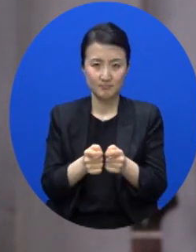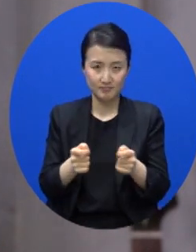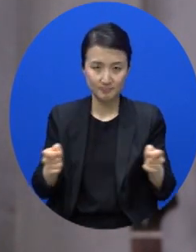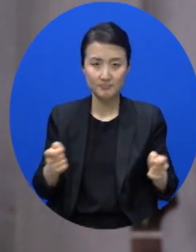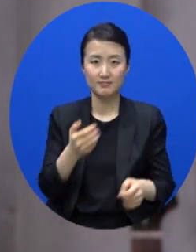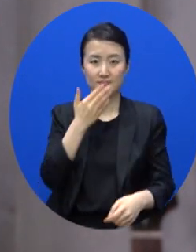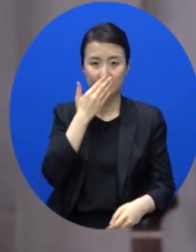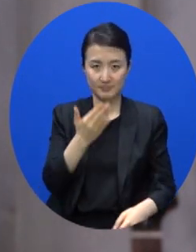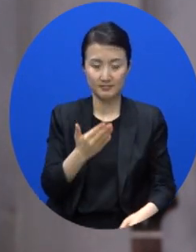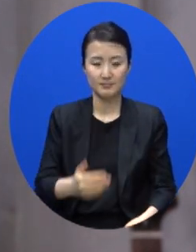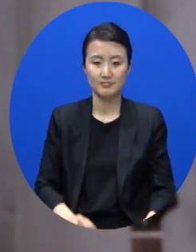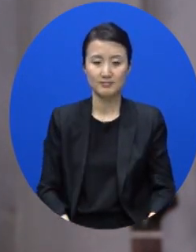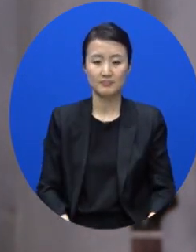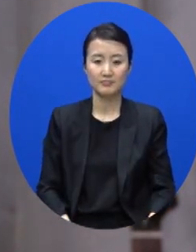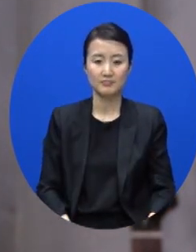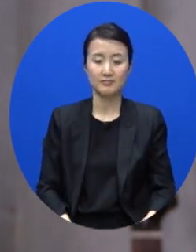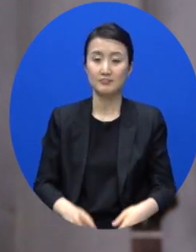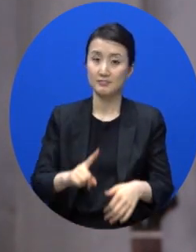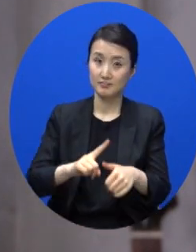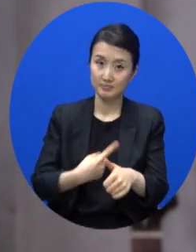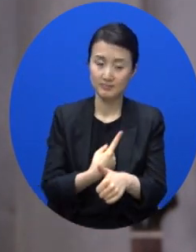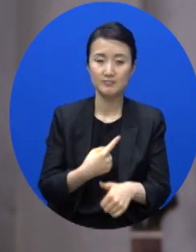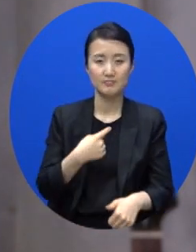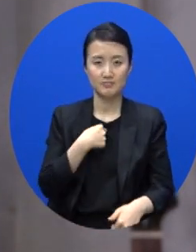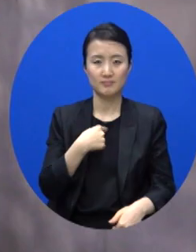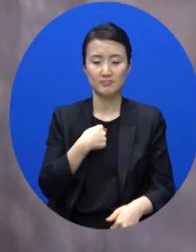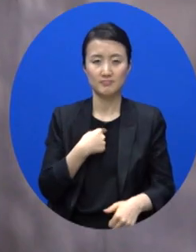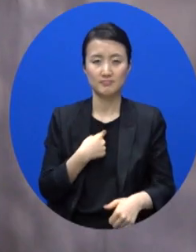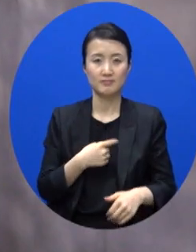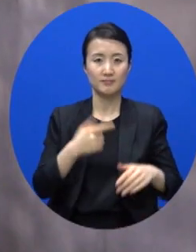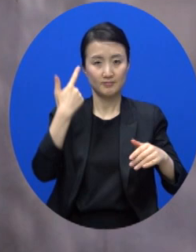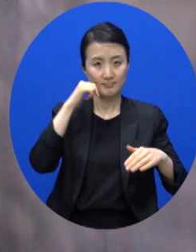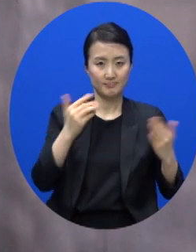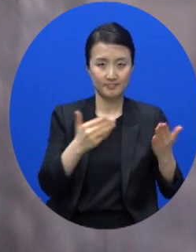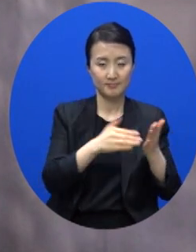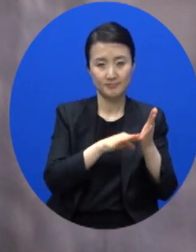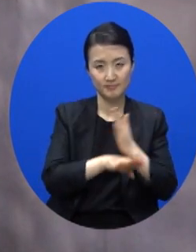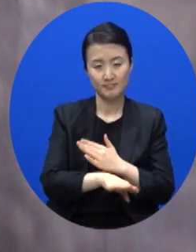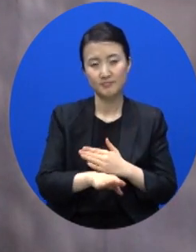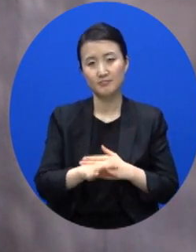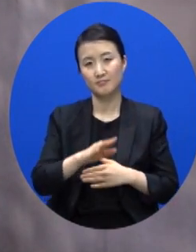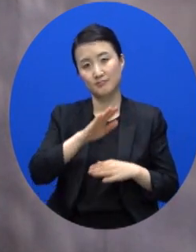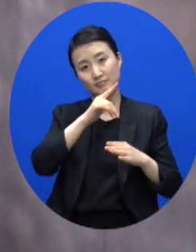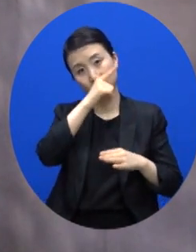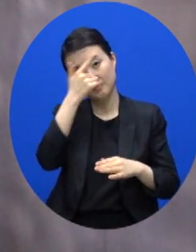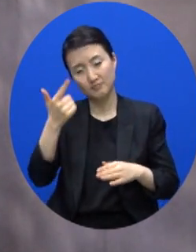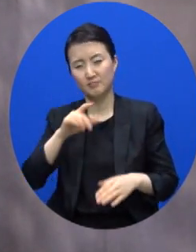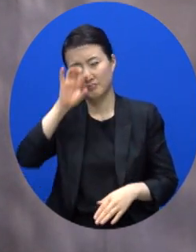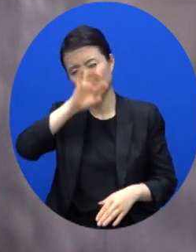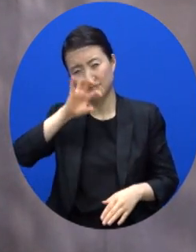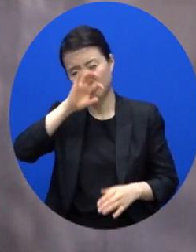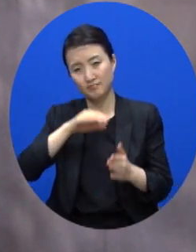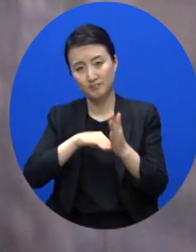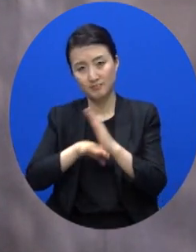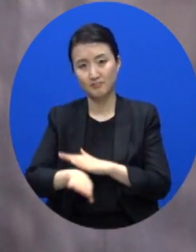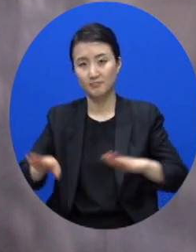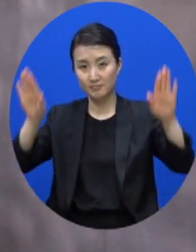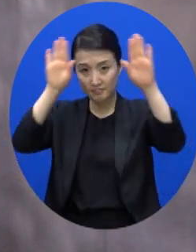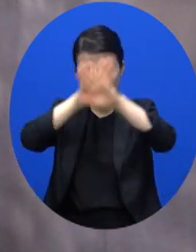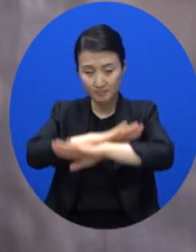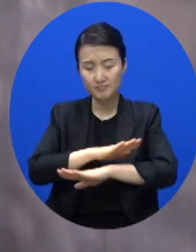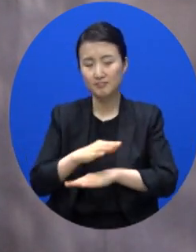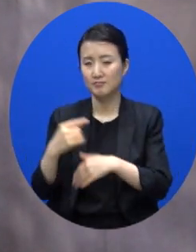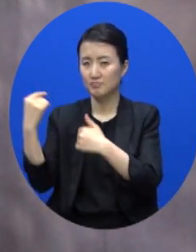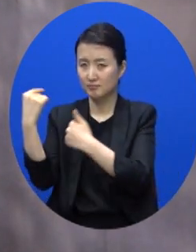관리직을 선택을 해서 연습을 하고 또 저녁에 가서 선생님한테 공부하고